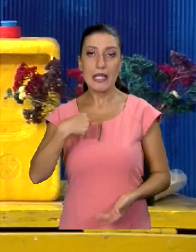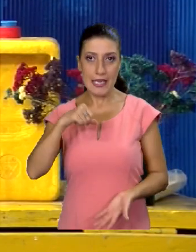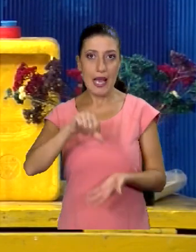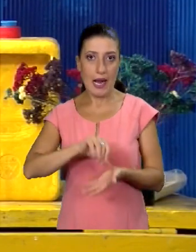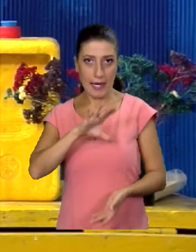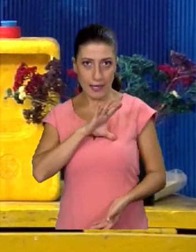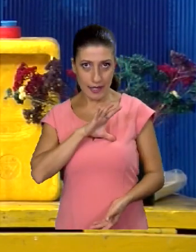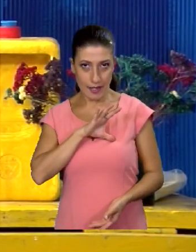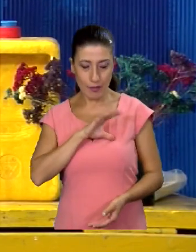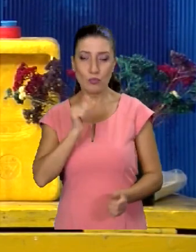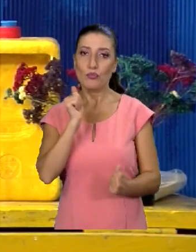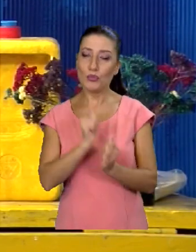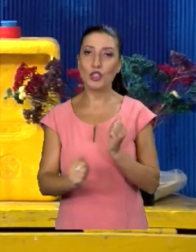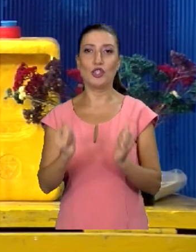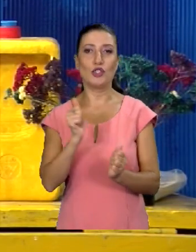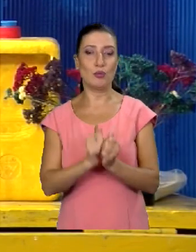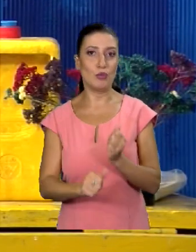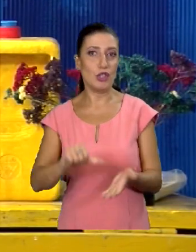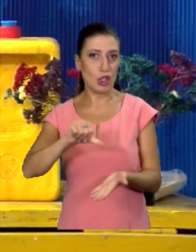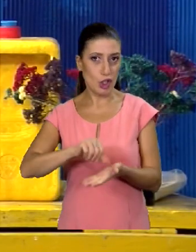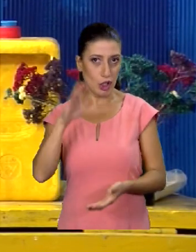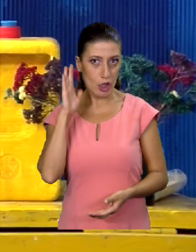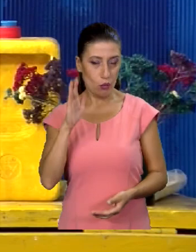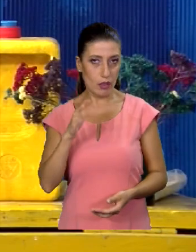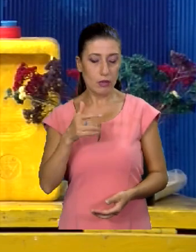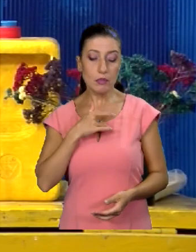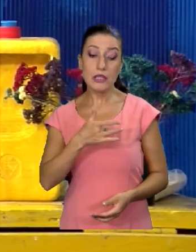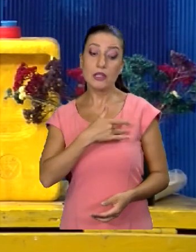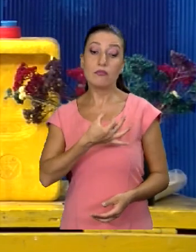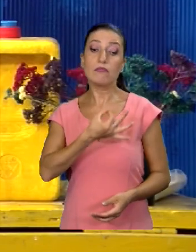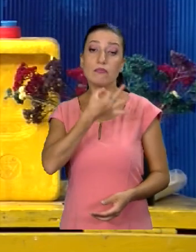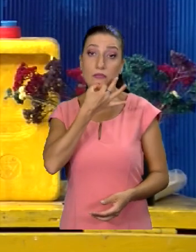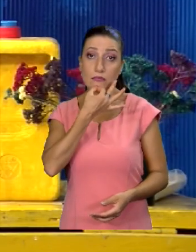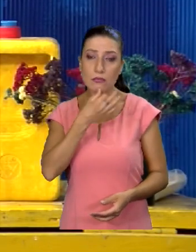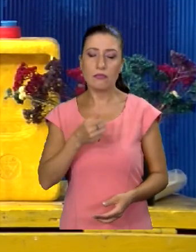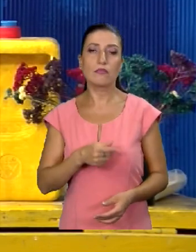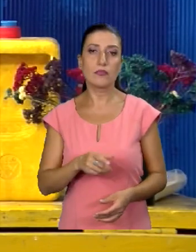եմ ու միշտ լինելու եմ, երբ որ սիրտս ուզի, եղավ։